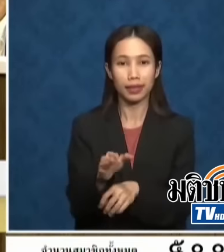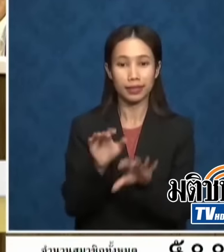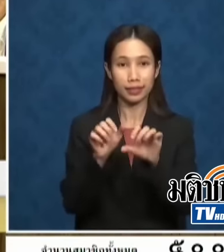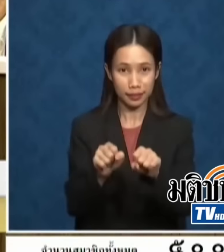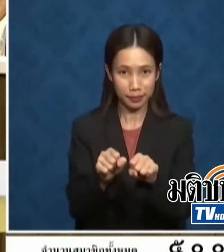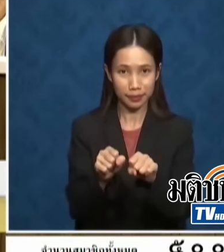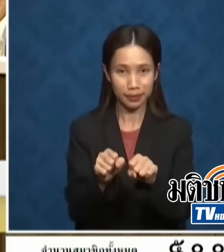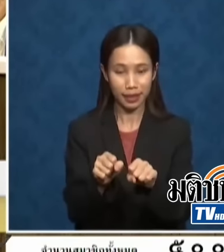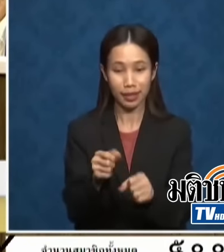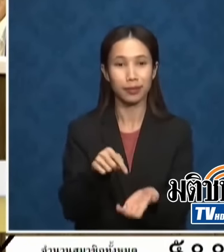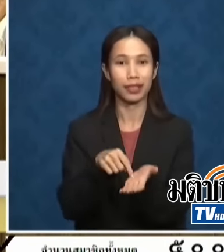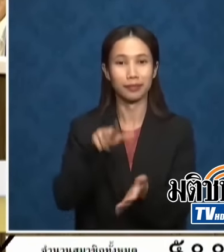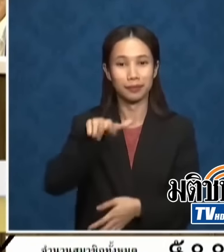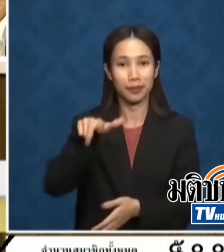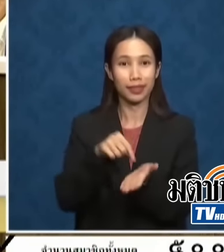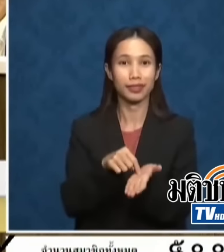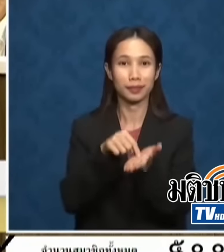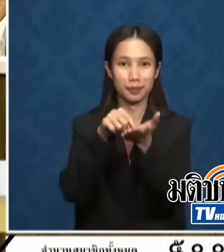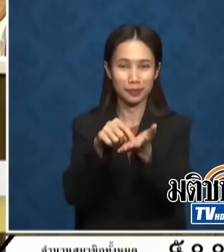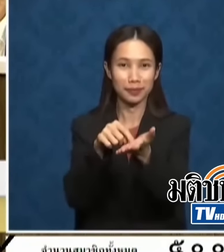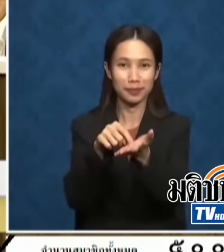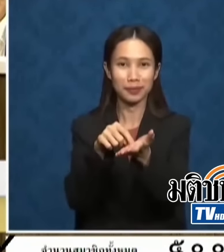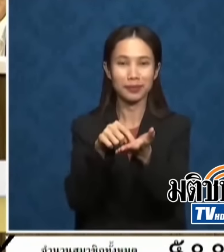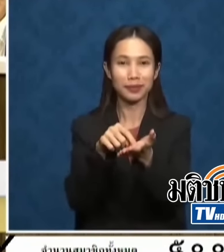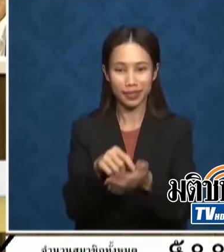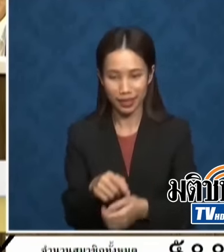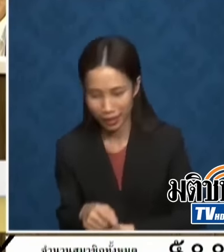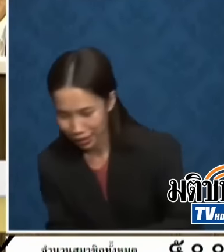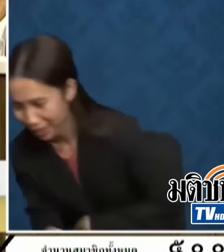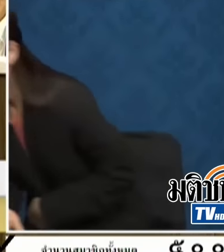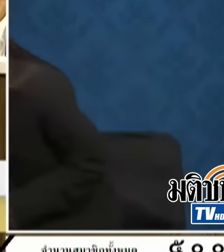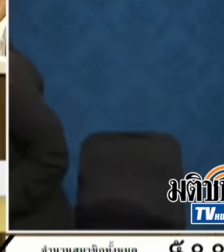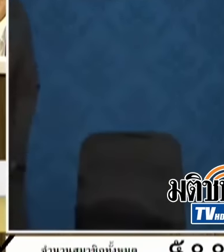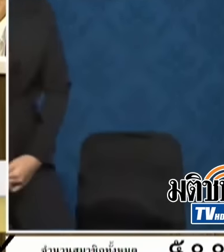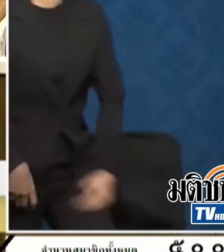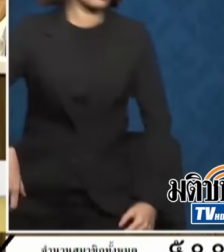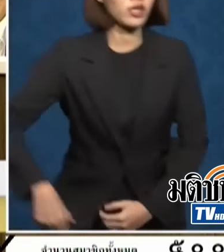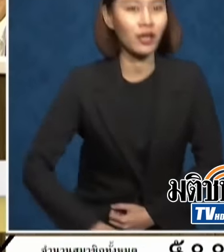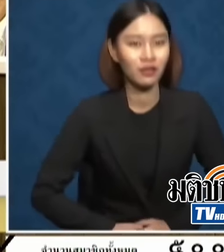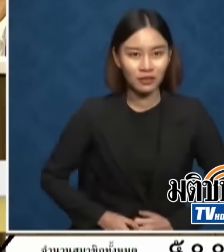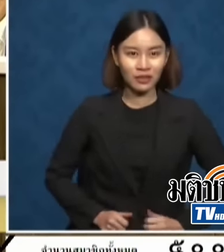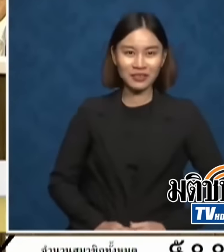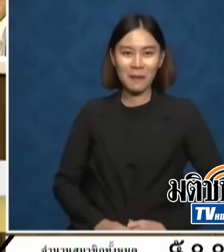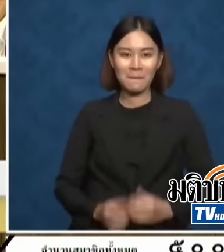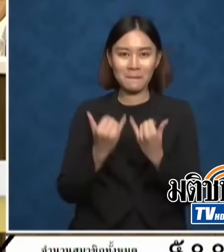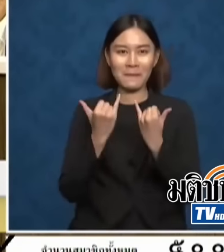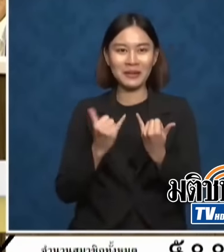ที่พรรคเพื่อไทยเสนอท่านประธานครับขณะนี้มีร่างคณะรัฐมนตรีเข้าม